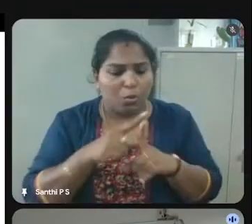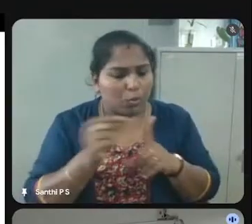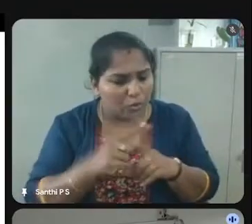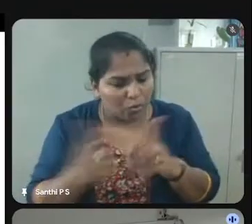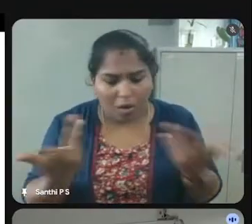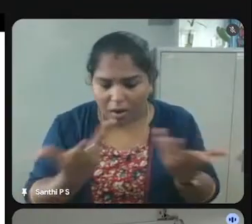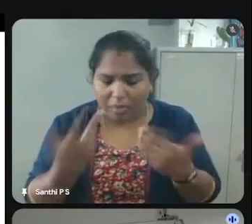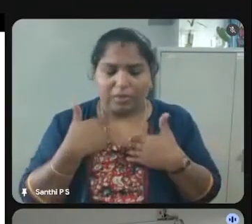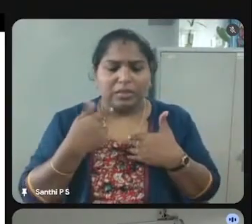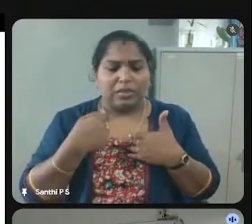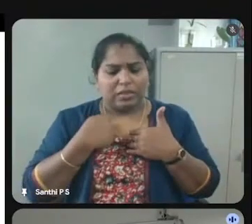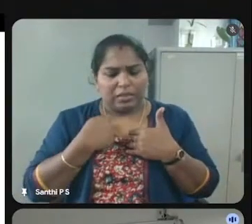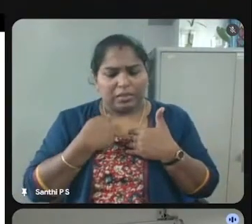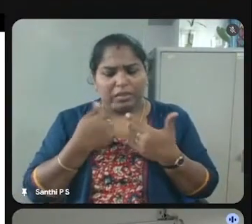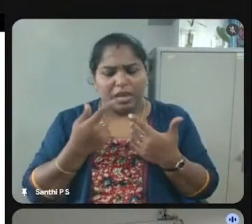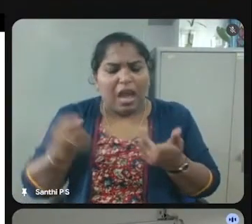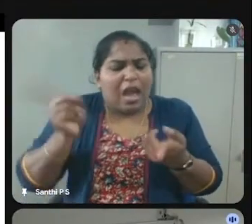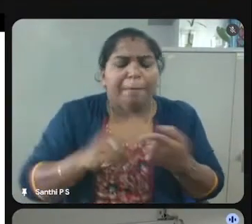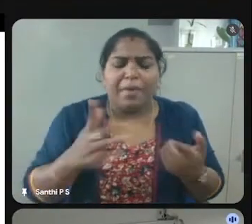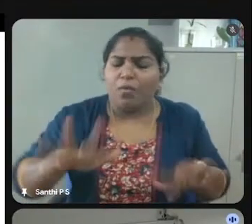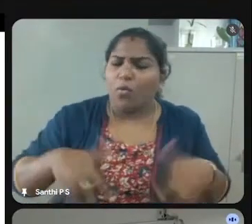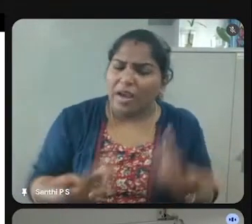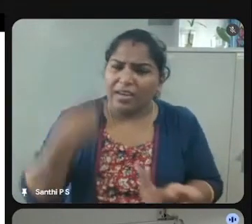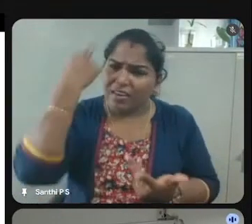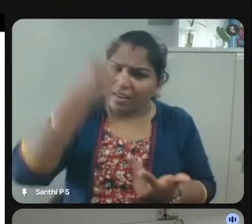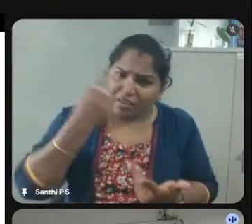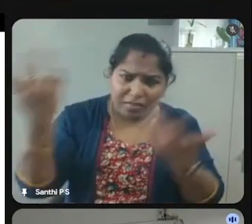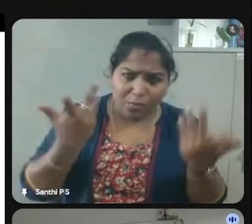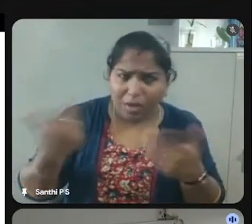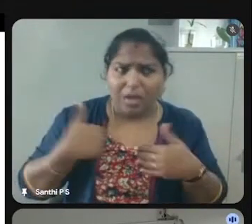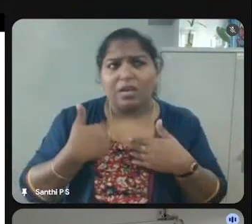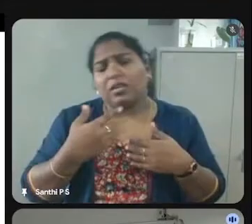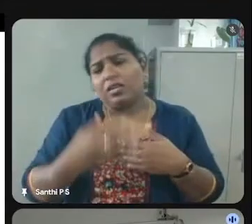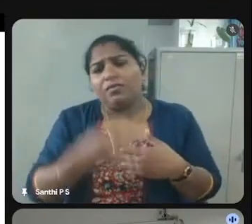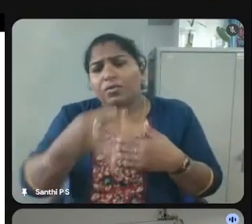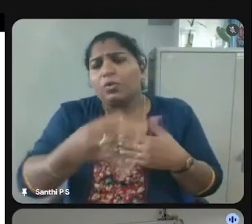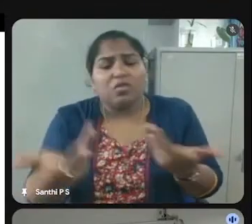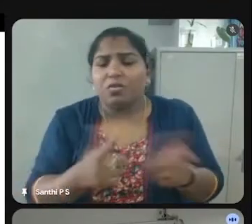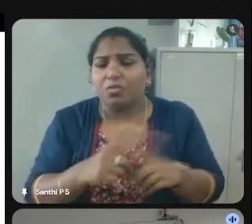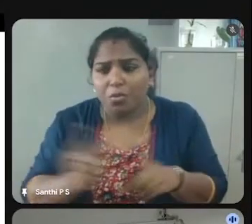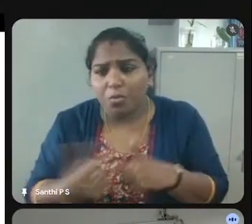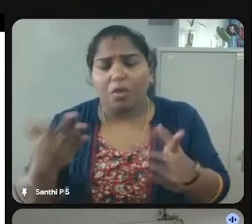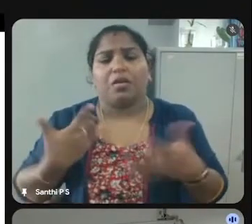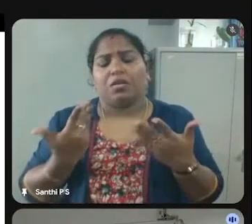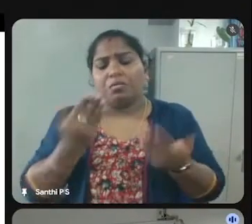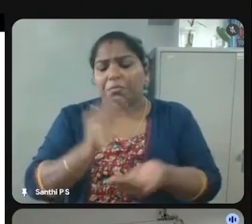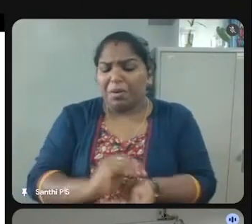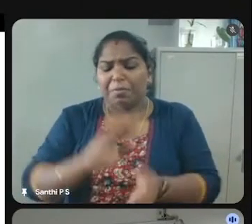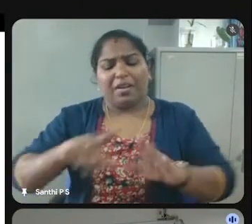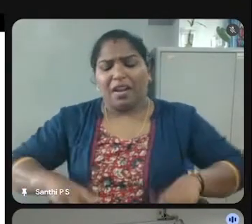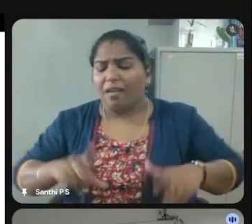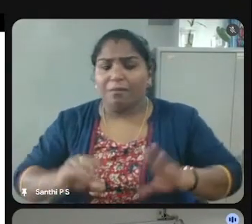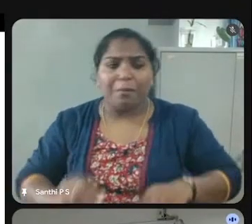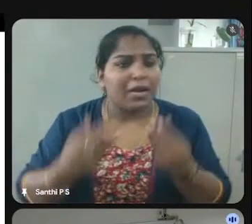ഇത് നമുക്ക് വന്നു, നമ്മൾ എന്തെങ്കിലും ചെയ്തിട്ടാണോ, ചെയ്യാത്തത് കൊണ്ടാണോ, ഇനി ഭാവിയിലോട്ട് എന്താകും ചെയ്യാൻ പറ്റുക, ഇപ്പം ഇത് വന്ന്